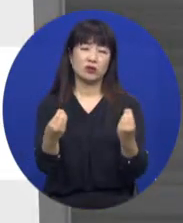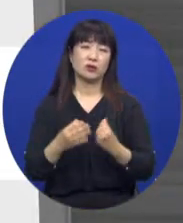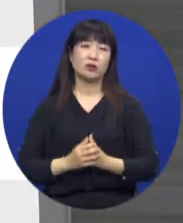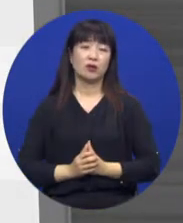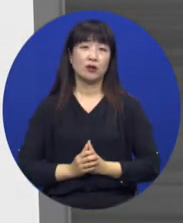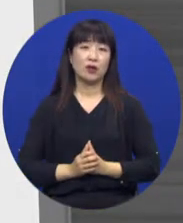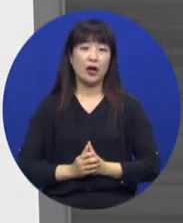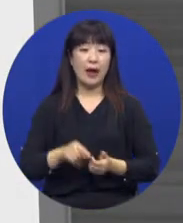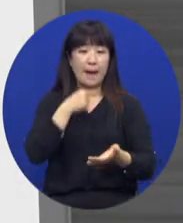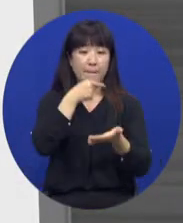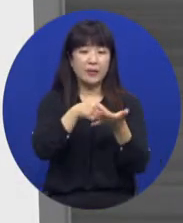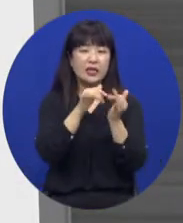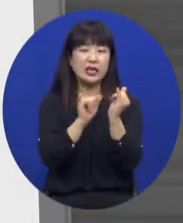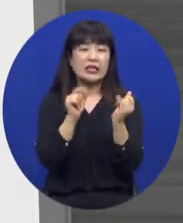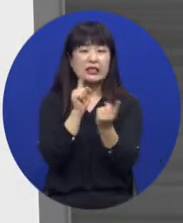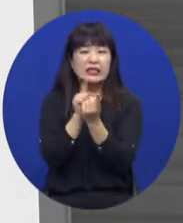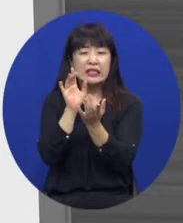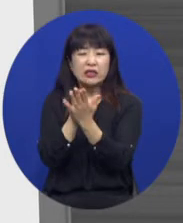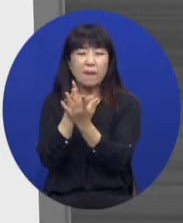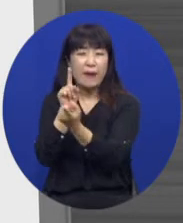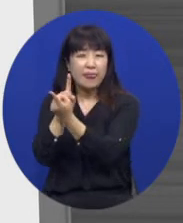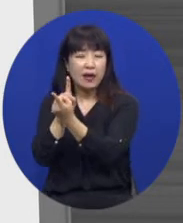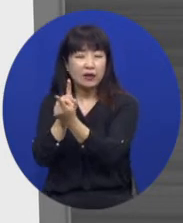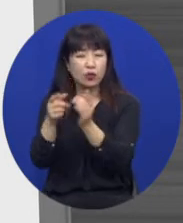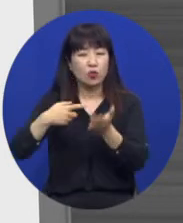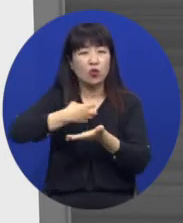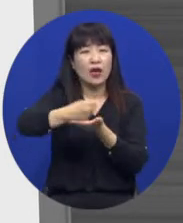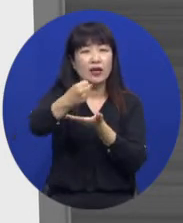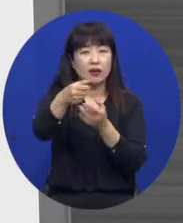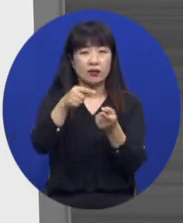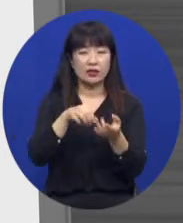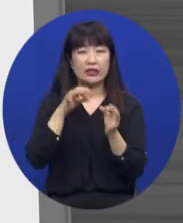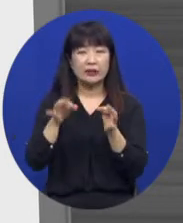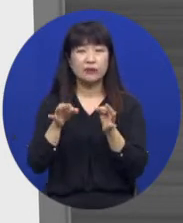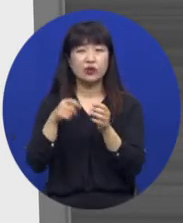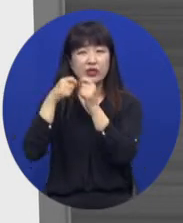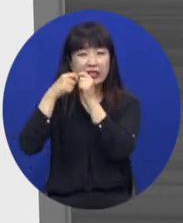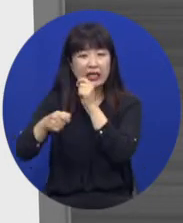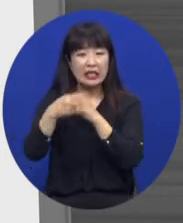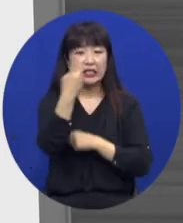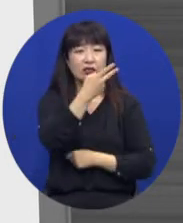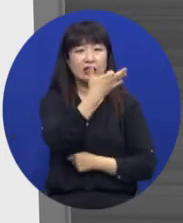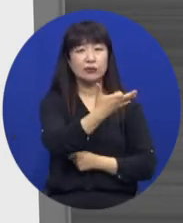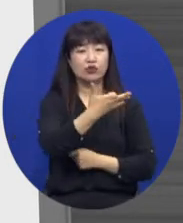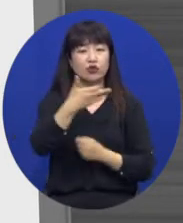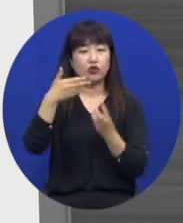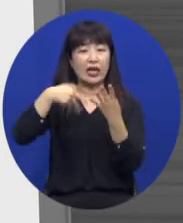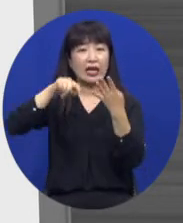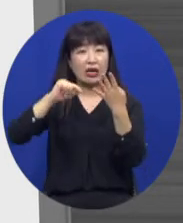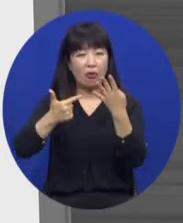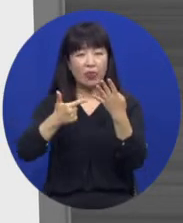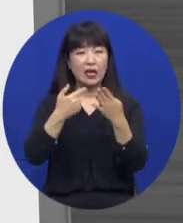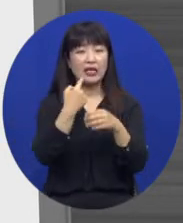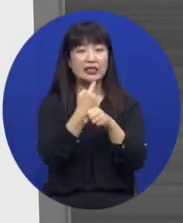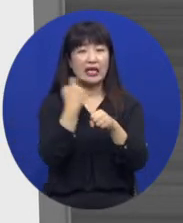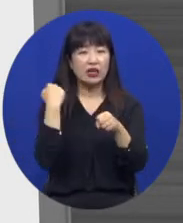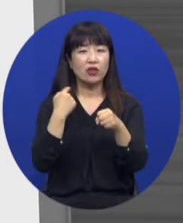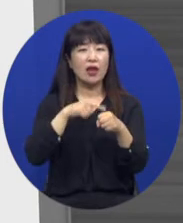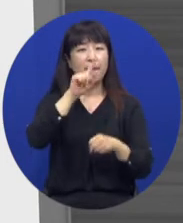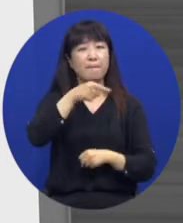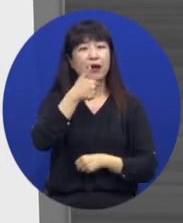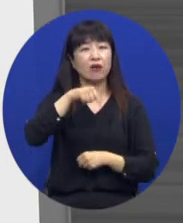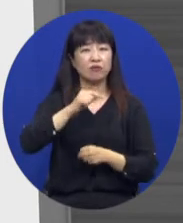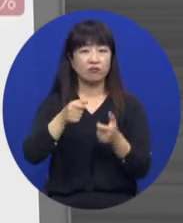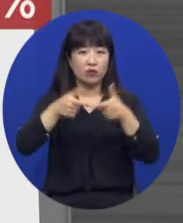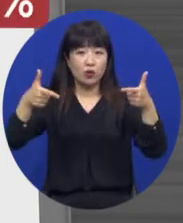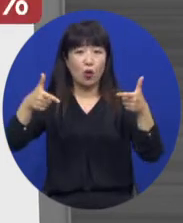피해자들을 직접 만나 돈을 받아 가로채는 방식의 금융사기 는 지난 2019년 4건 에서 지난해에는 100 여권으로 들었고